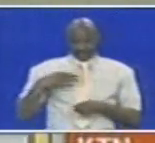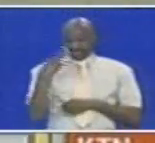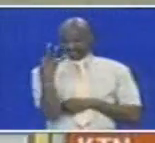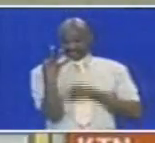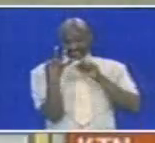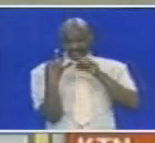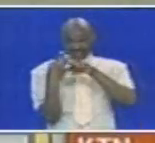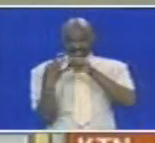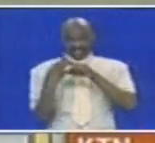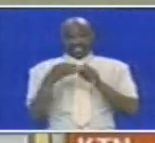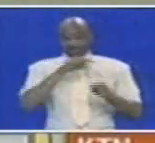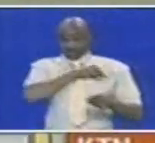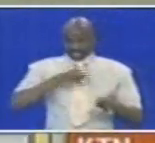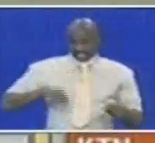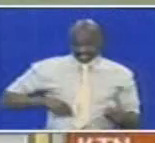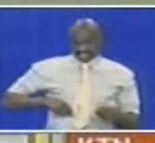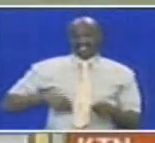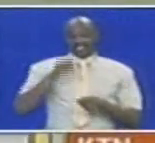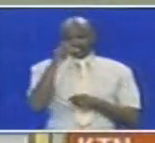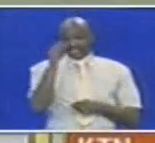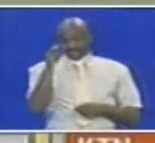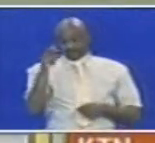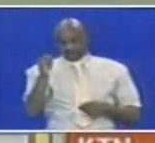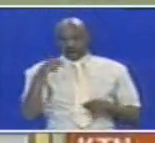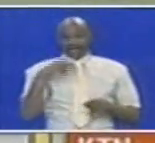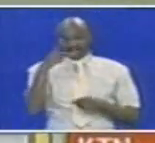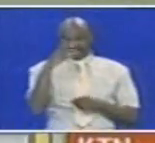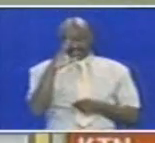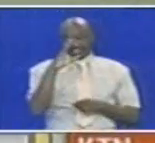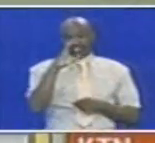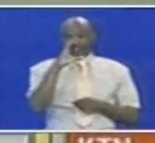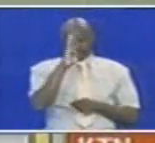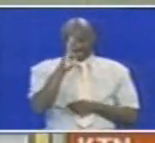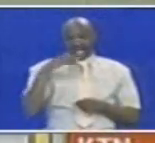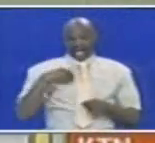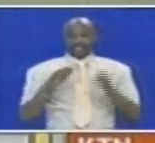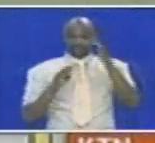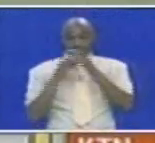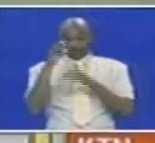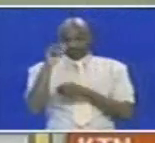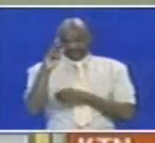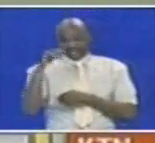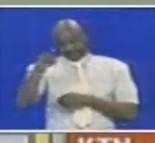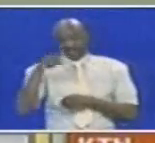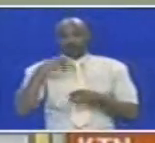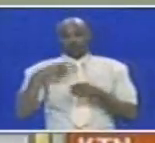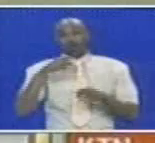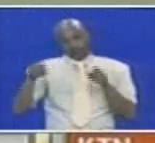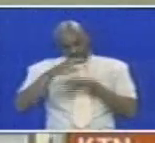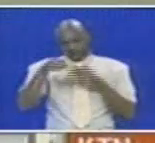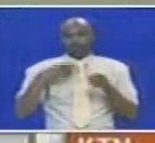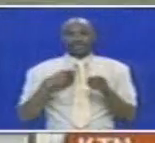Bar Queens, chuo kikuu cha Strathmore KCB na Top Fry Nakuru zikitafuta tiketi kwenye finali.